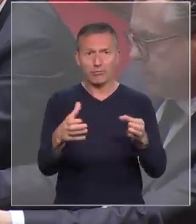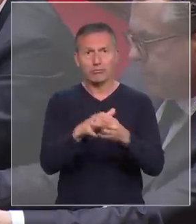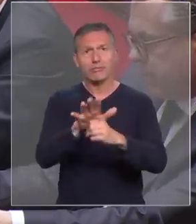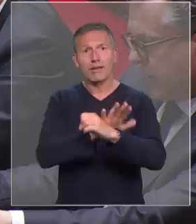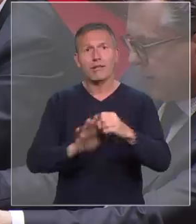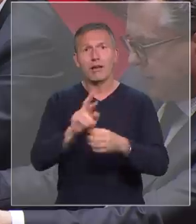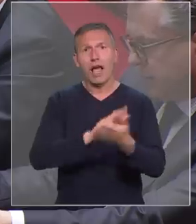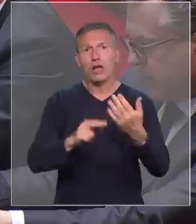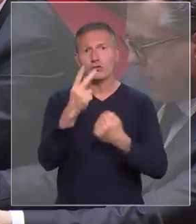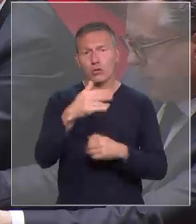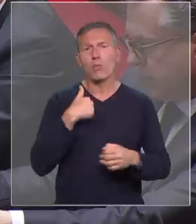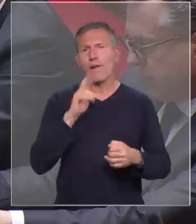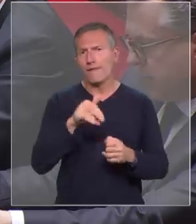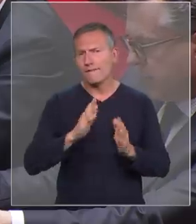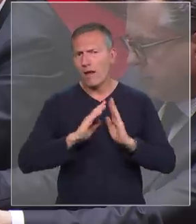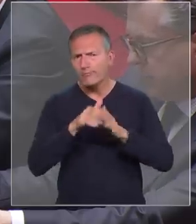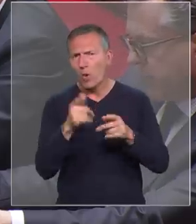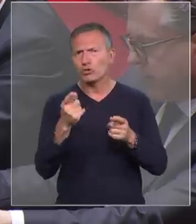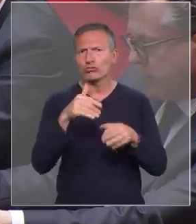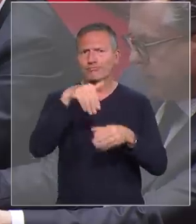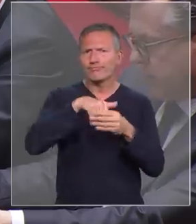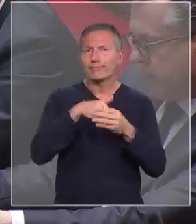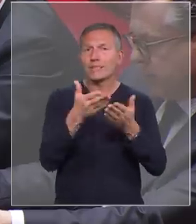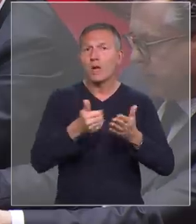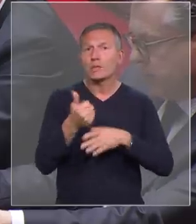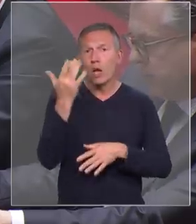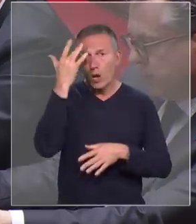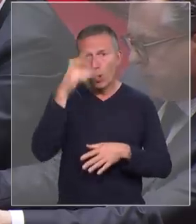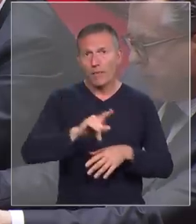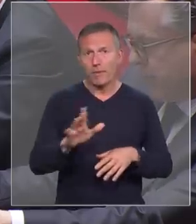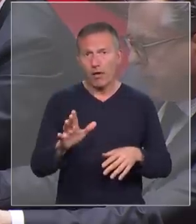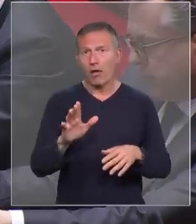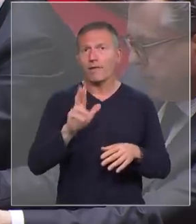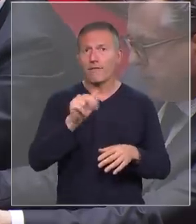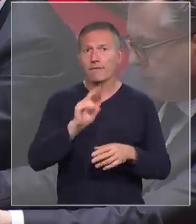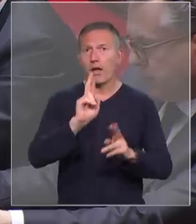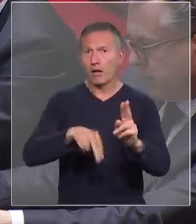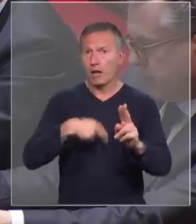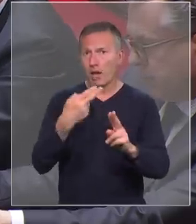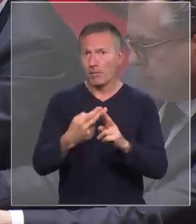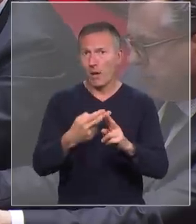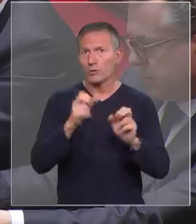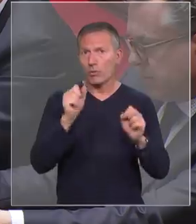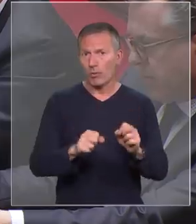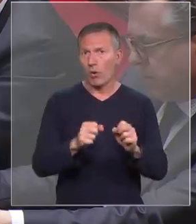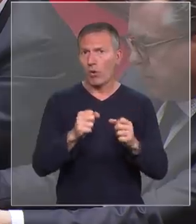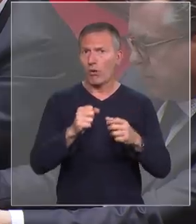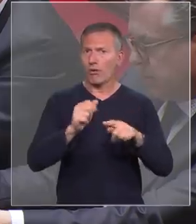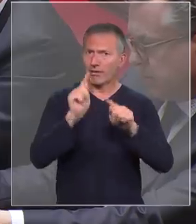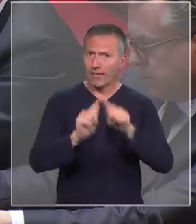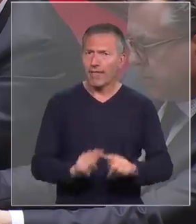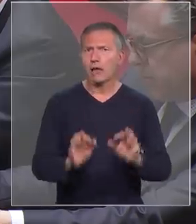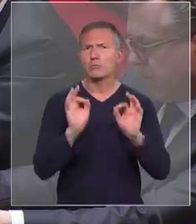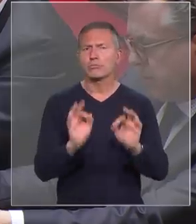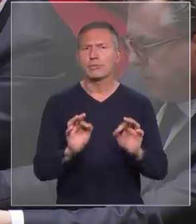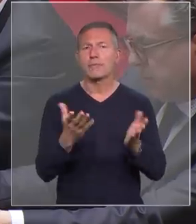circonscription. Je vais me pencher sur ce cas que je ne connais pas précisément et je vous apporterai une réponse circonstanciée. Quoi qu'il